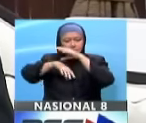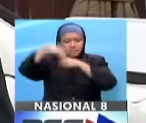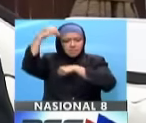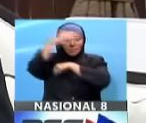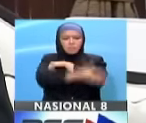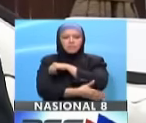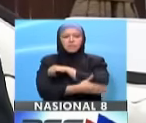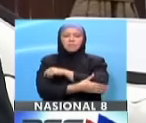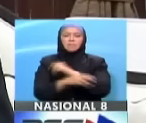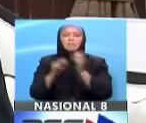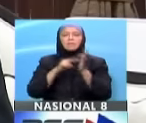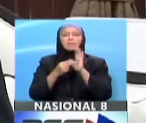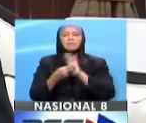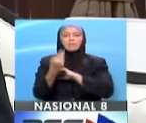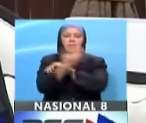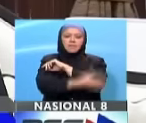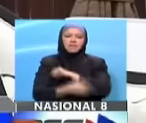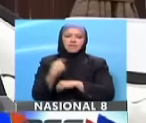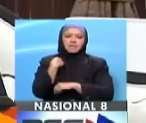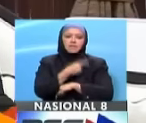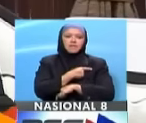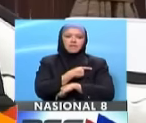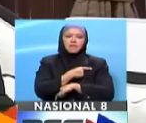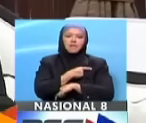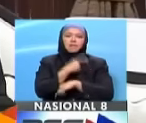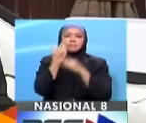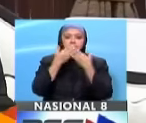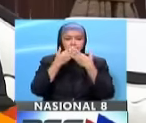negara kita akan terdedah kepada beberapa faktor keselamatan,